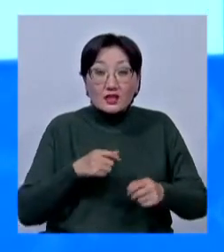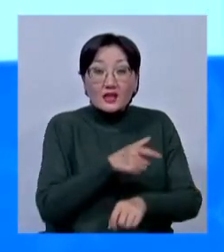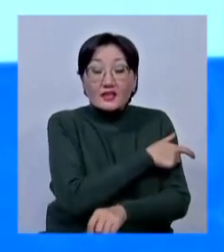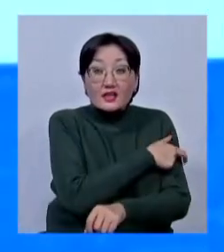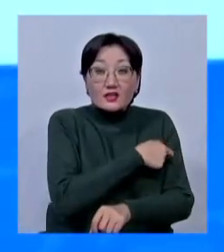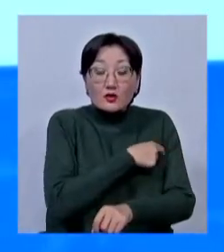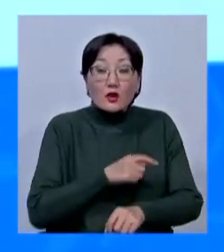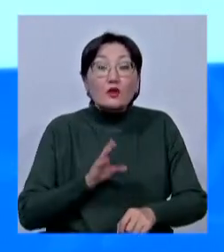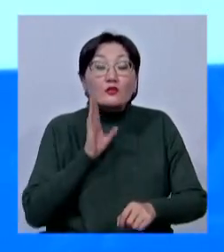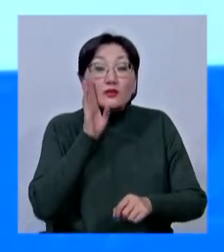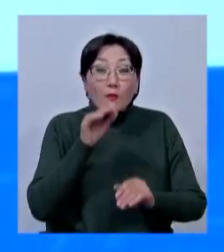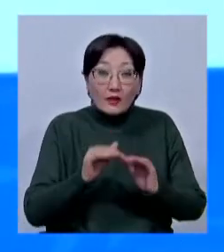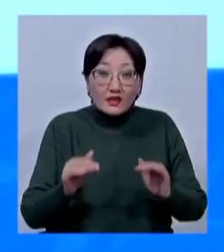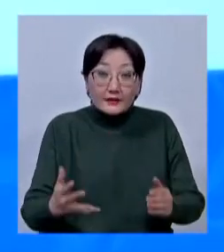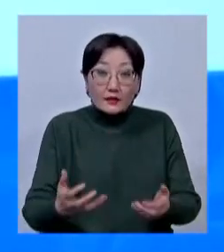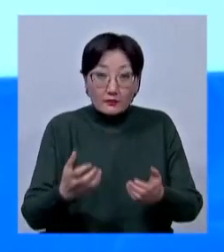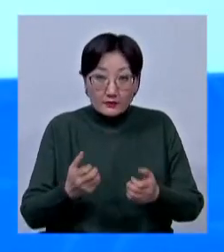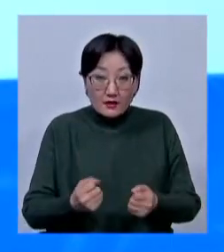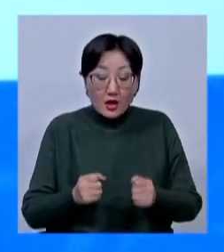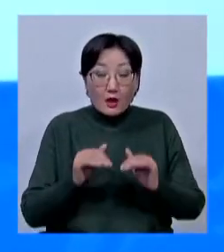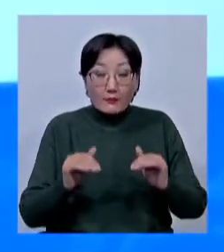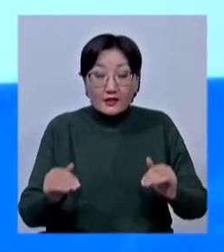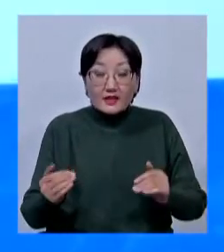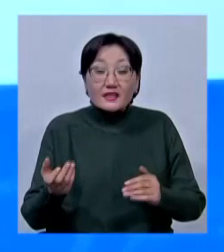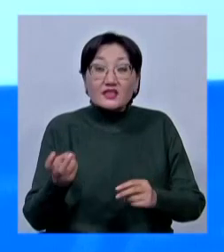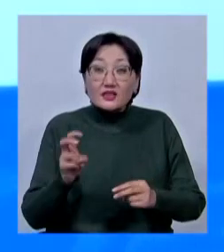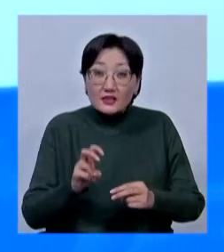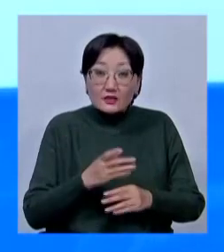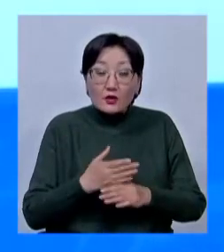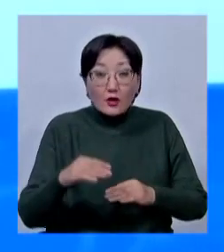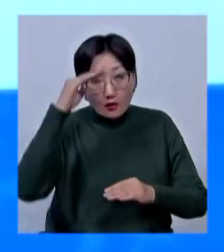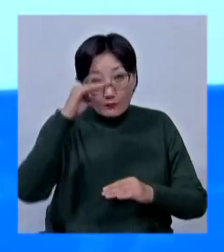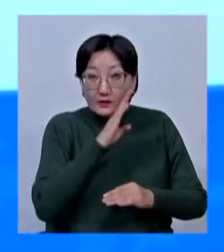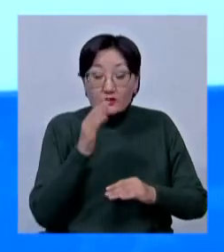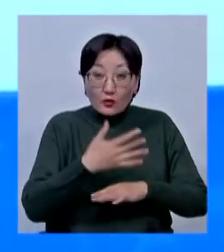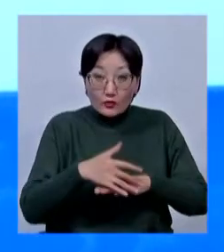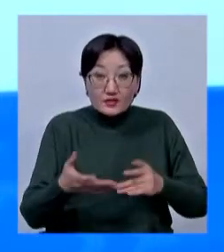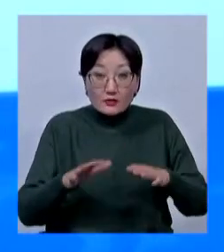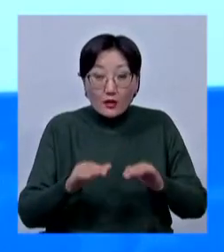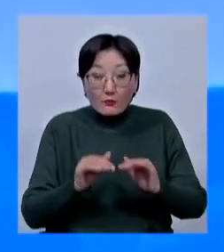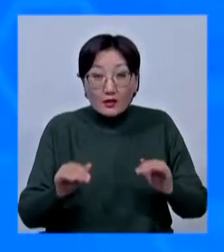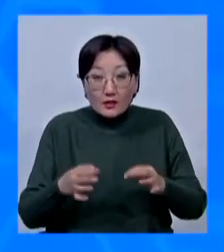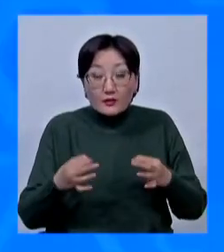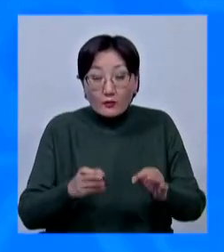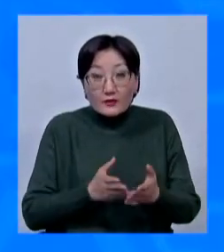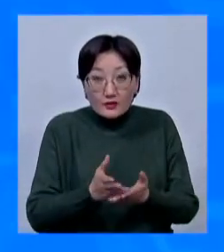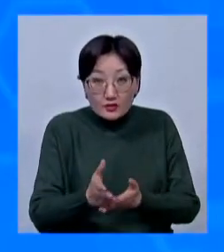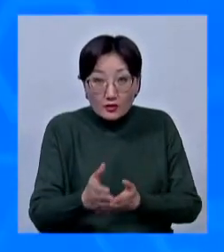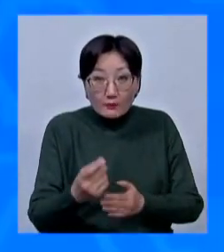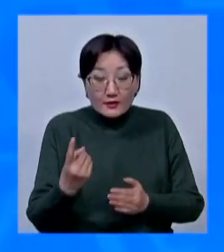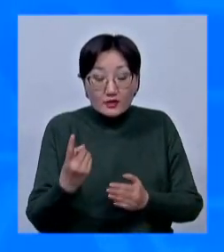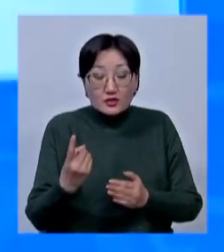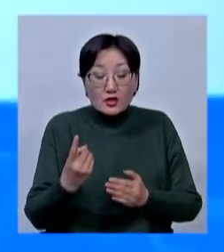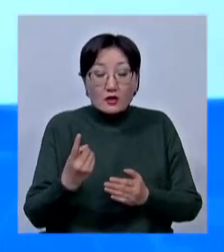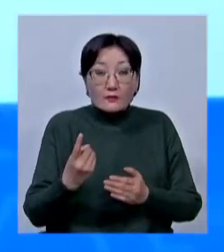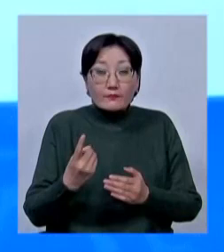кезекшілікте таңертең балаларды қабылдап алады. Яғни бала келгеннен кейін ол әке-шешесі сыртта қалады ғой, баланы кіргізіп жібереді. Ол бала бірінші